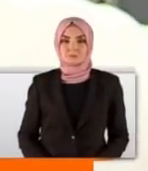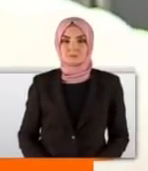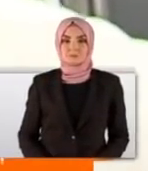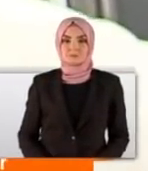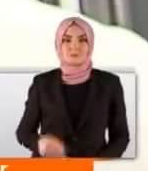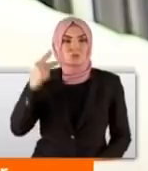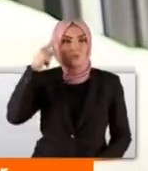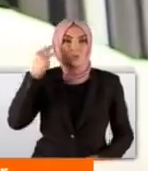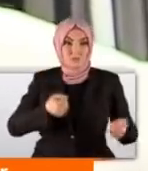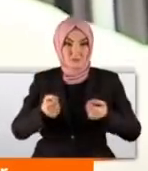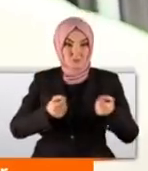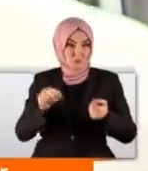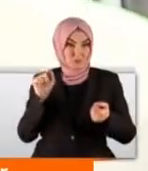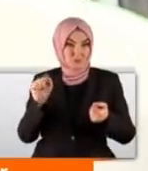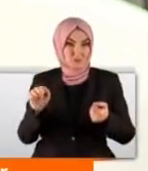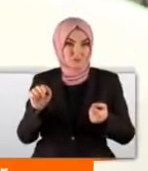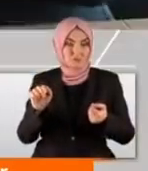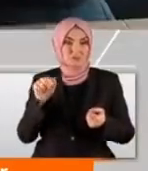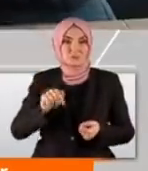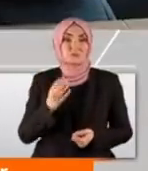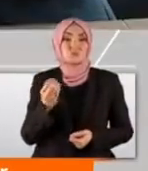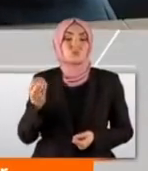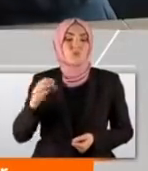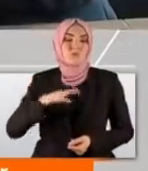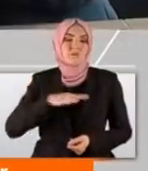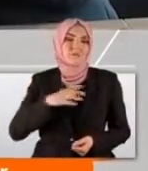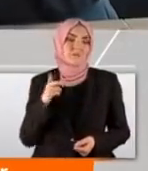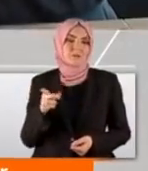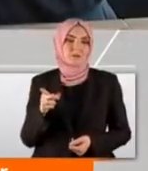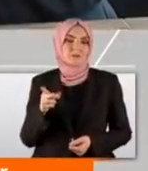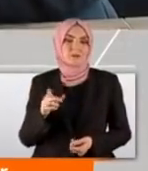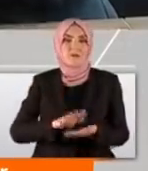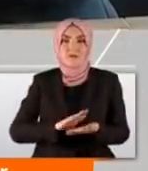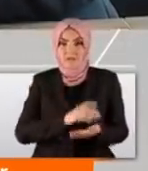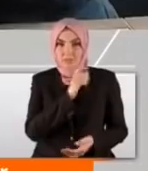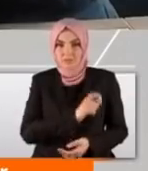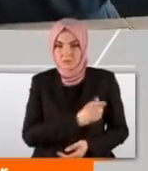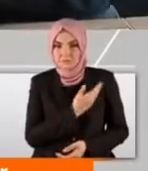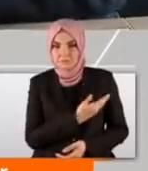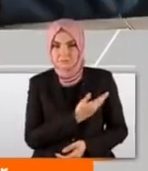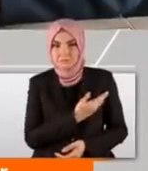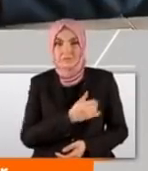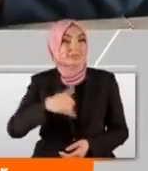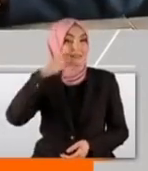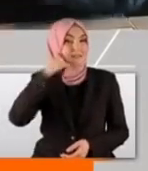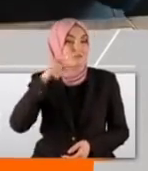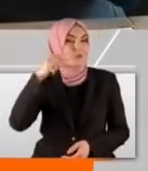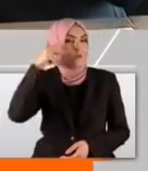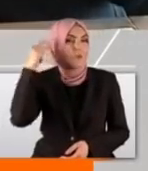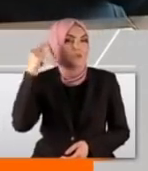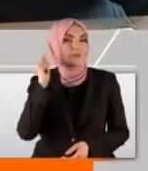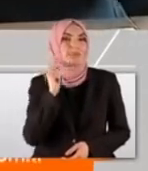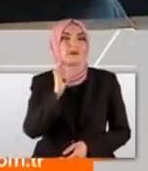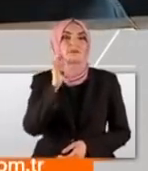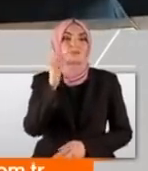Korsan taşımacılık şu an çok çok had safhada yani. İşte arkadaşım telefondaki korsan taksi durağıyla konuştu.